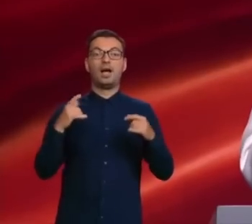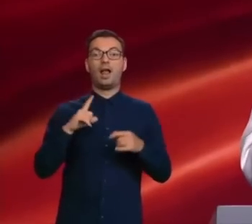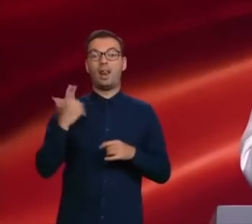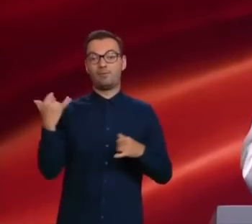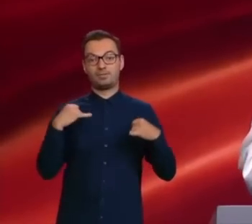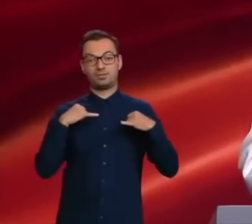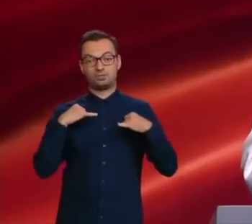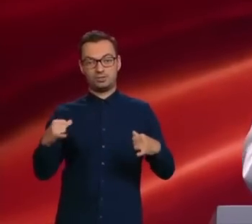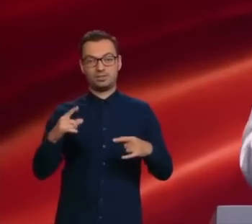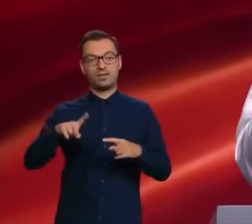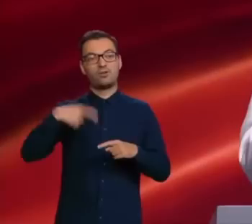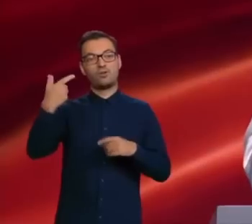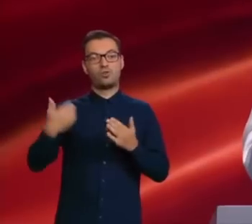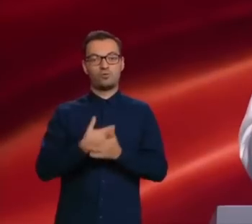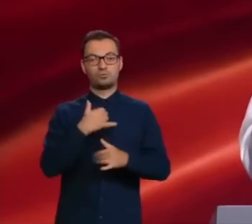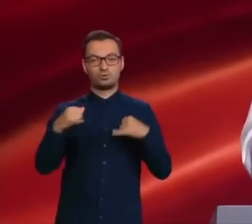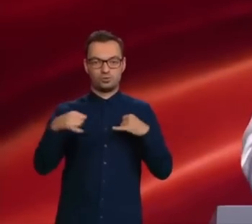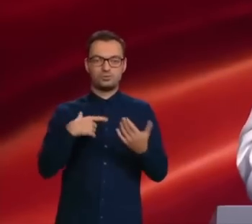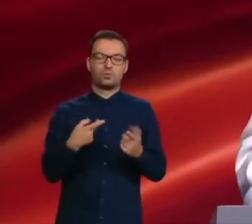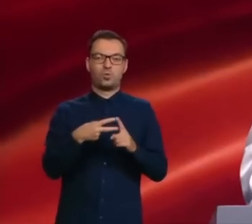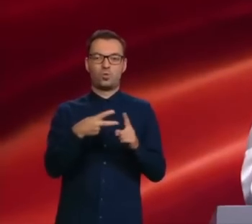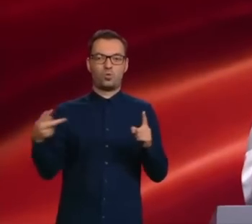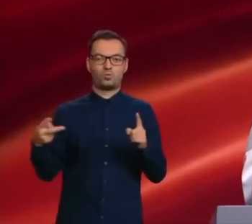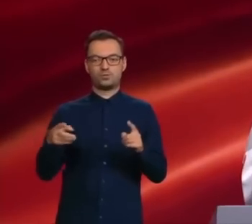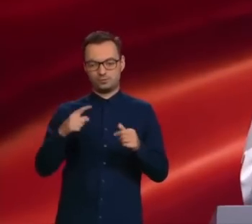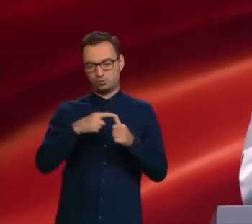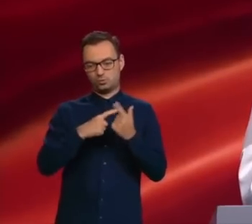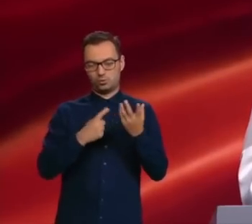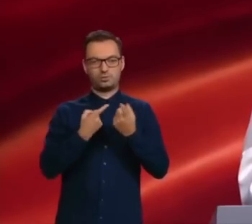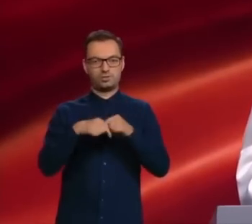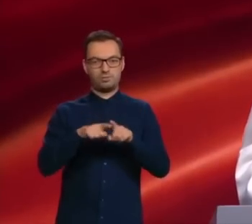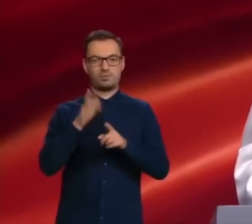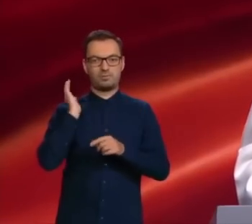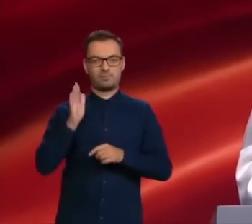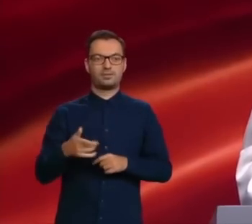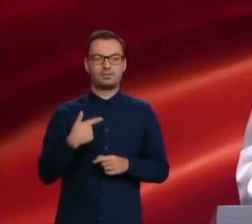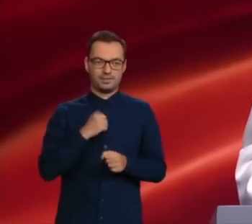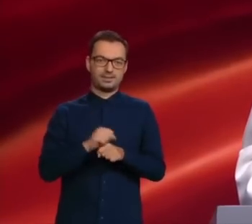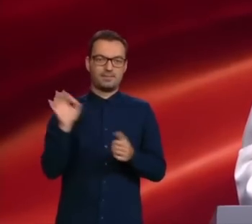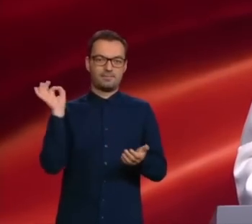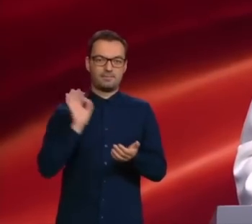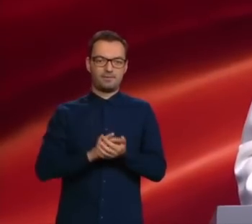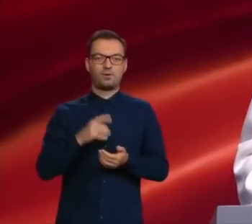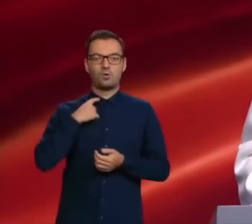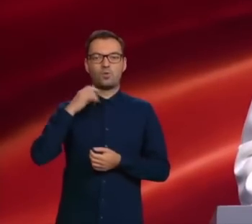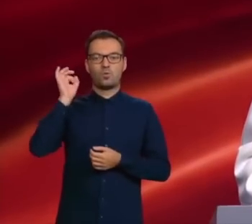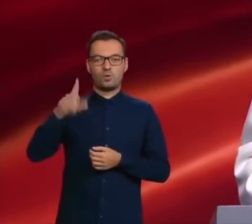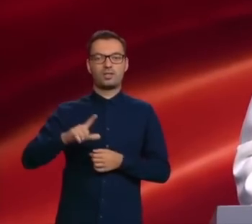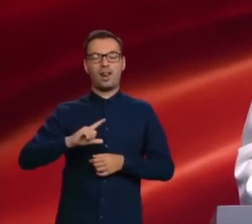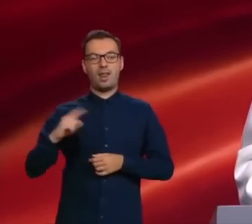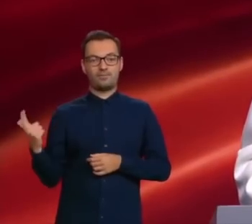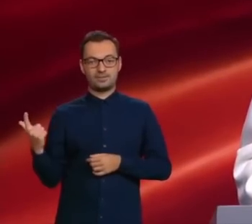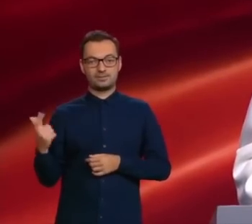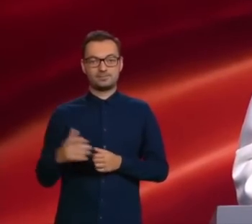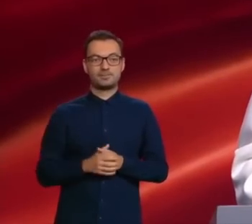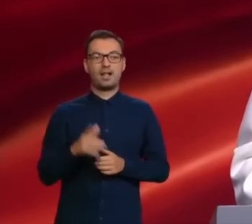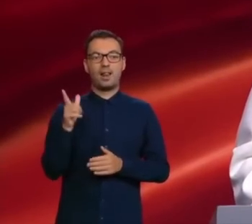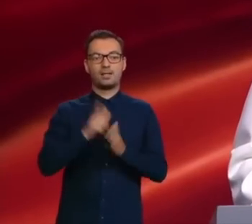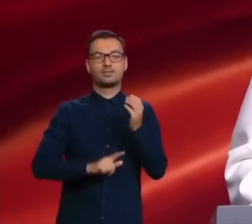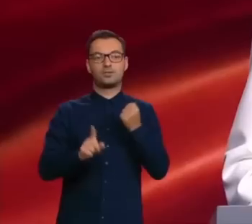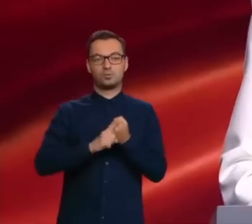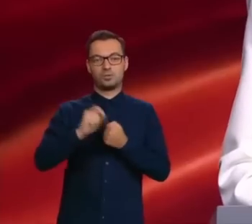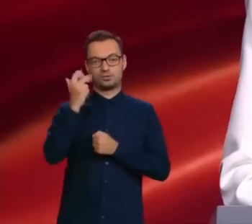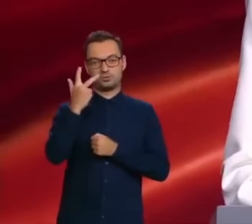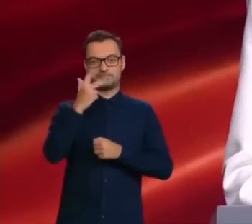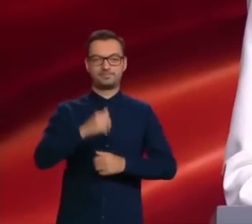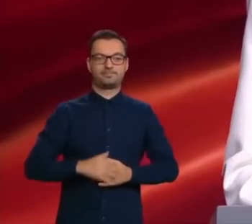w przyszłym rządzie to gwarancja tego wszystkiego. Jestem tego pewna. Głosujcie na lewicę, lista numer